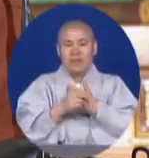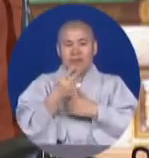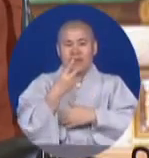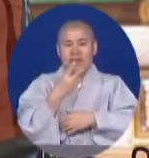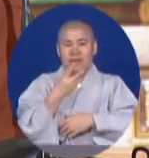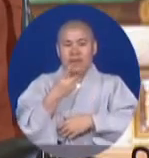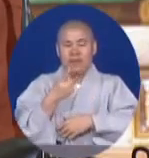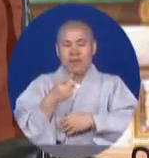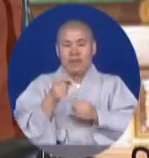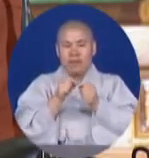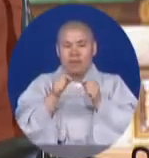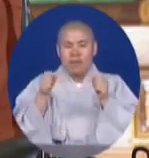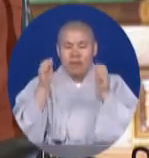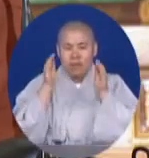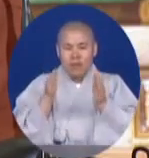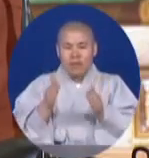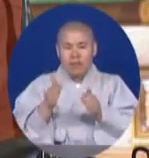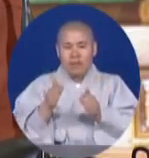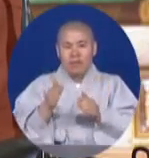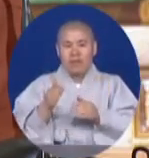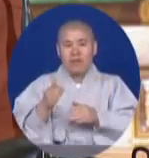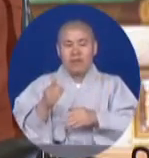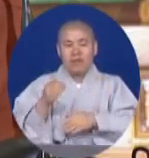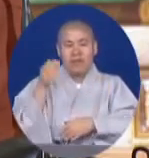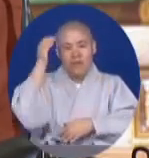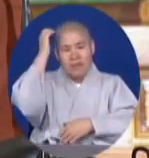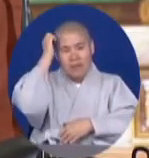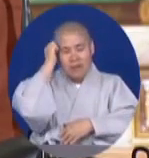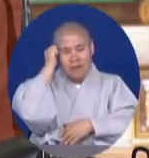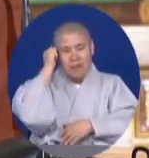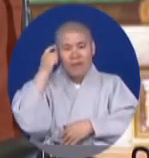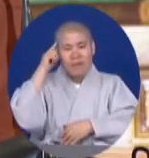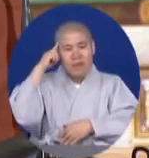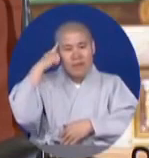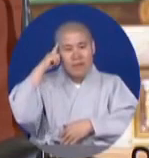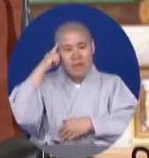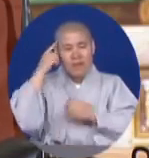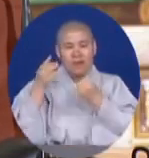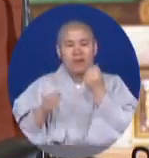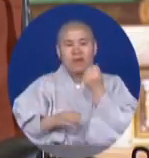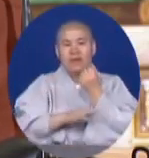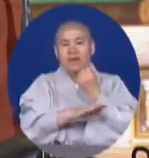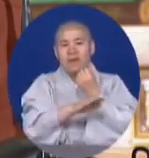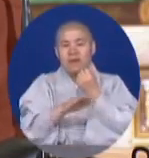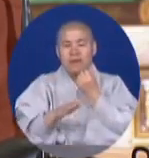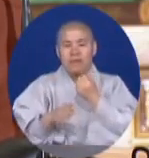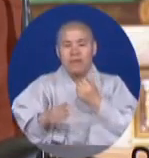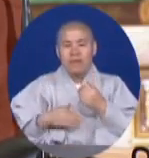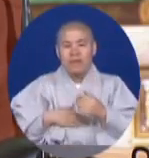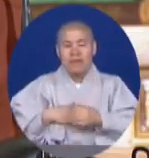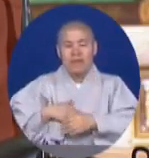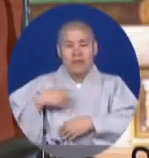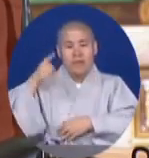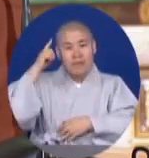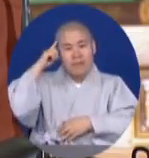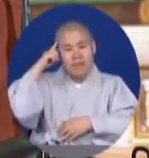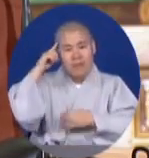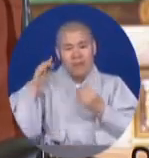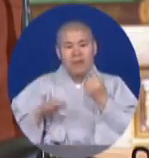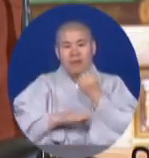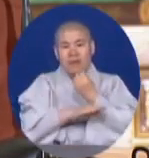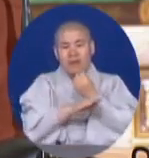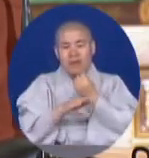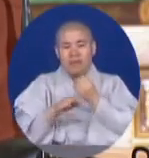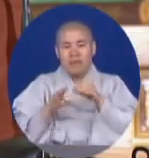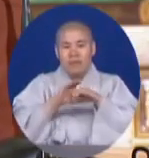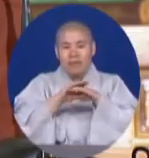다생검내로 익혀왔던 그 식심, 자기 생각 그림자. 이 자기 생각 그림자가 완전히